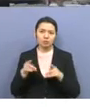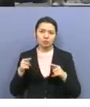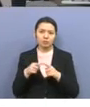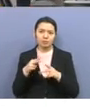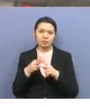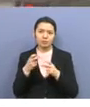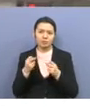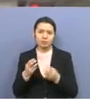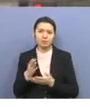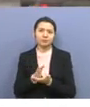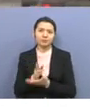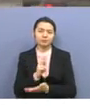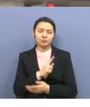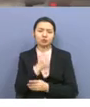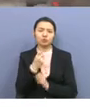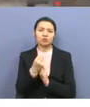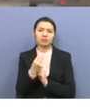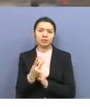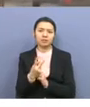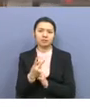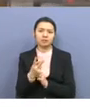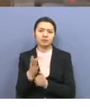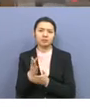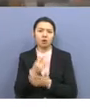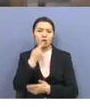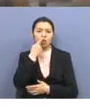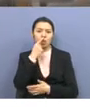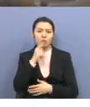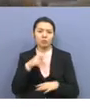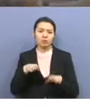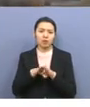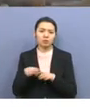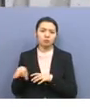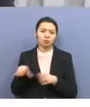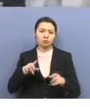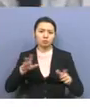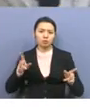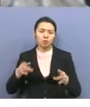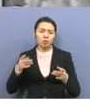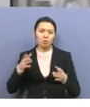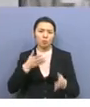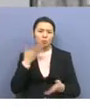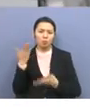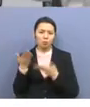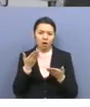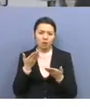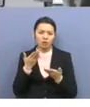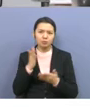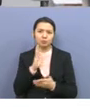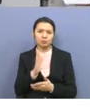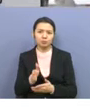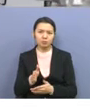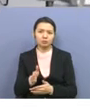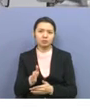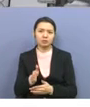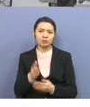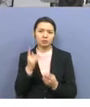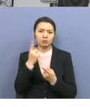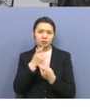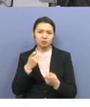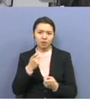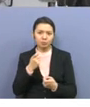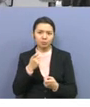жағдайлар қызметінің 112 бірыңғай қызмет көрсету номері арқылы көктайғақ, боран, туман түсу қаупы күтілетін туралы келіп жатқан дабыл